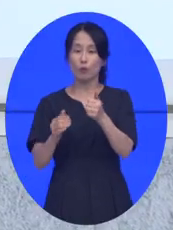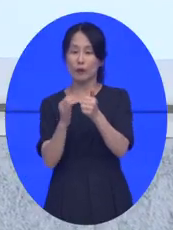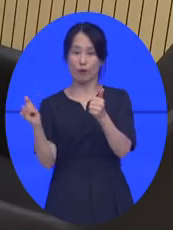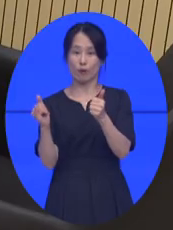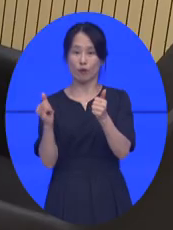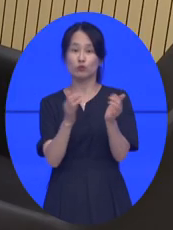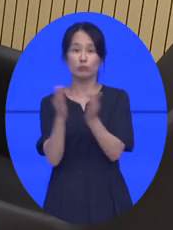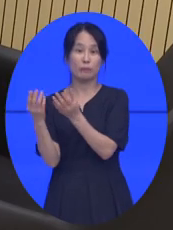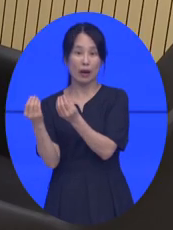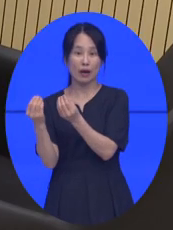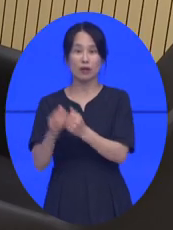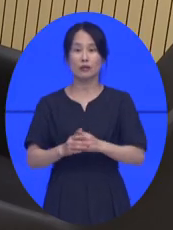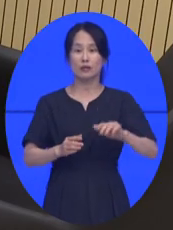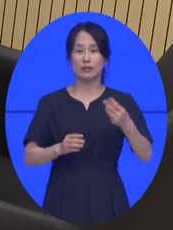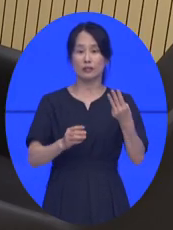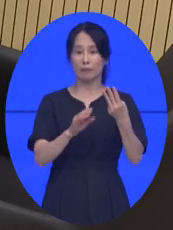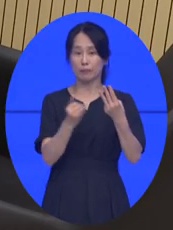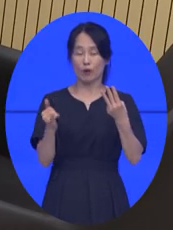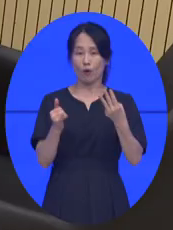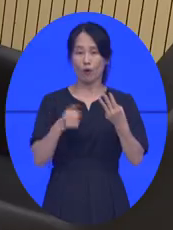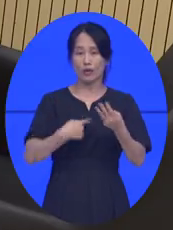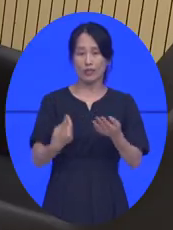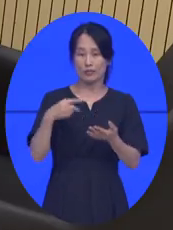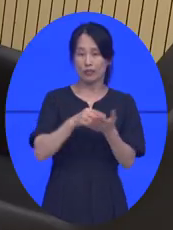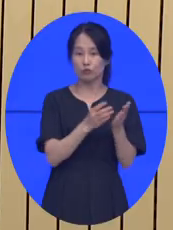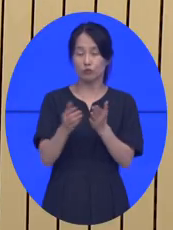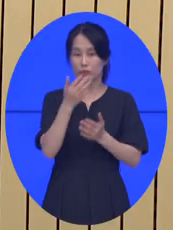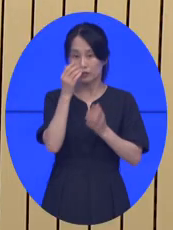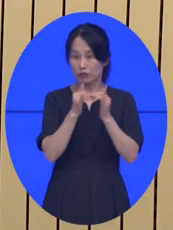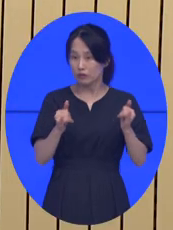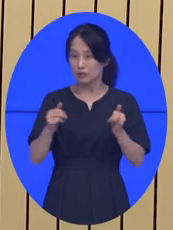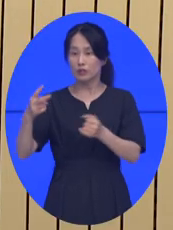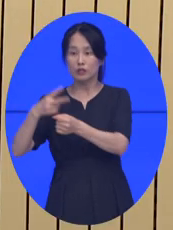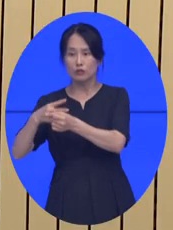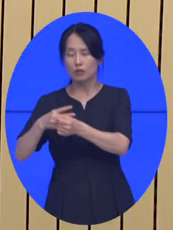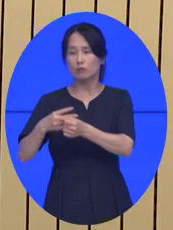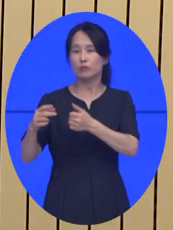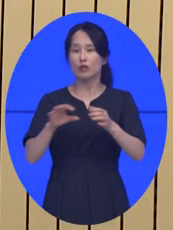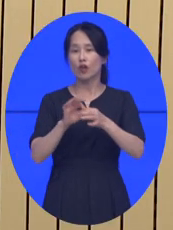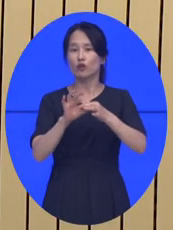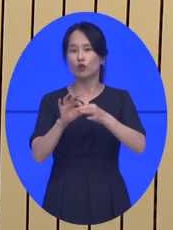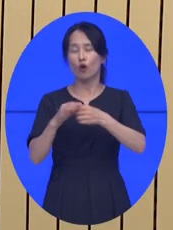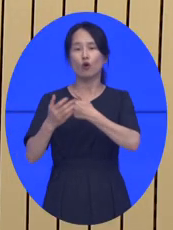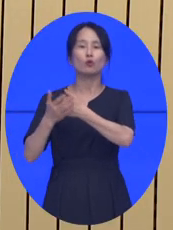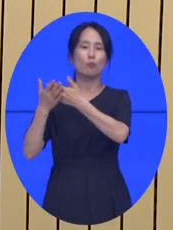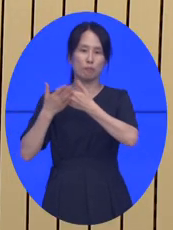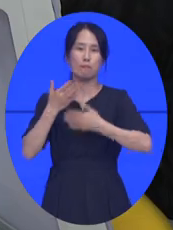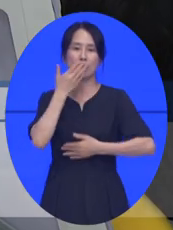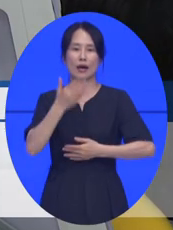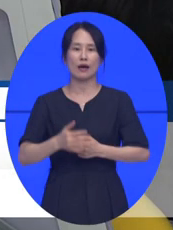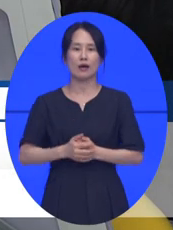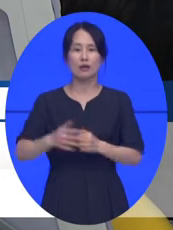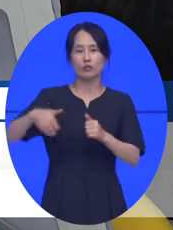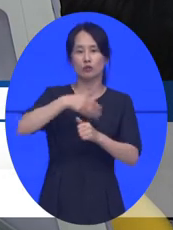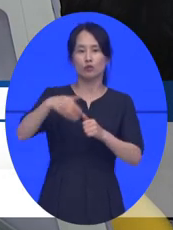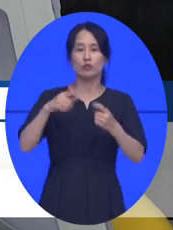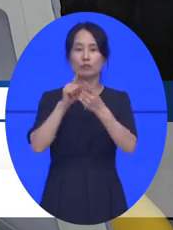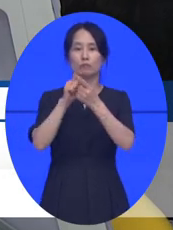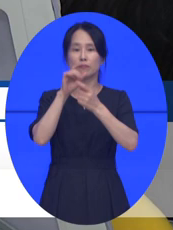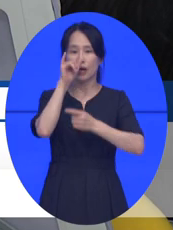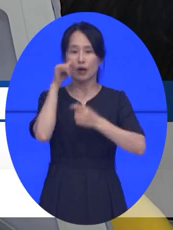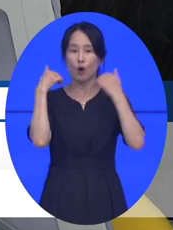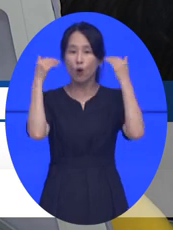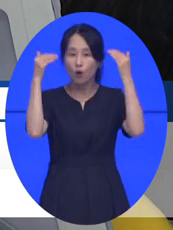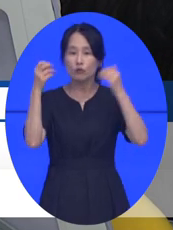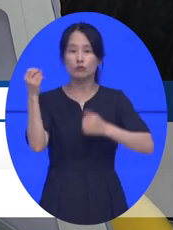도민으로 구성. 300명의 자립 준비 청년이 상황에 따라 원하는 멘토에게 도움을 받게 할 계획입니다. 주위에서 만날 수 있는 그런